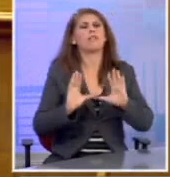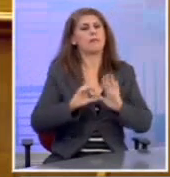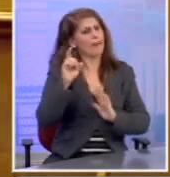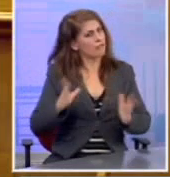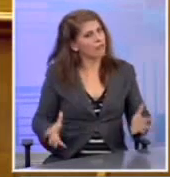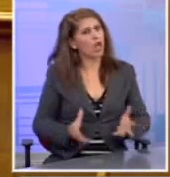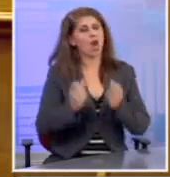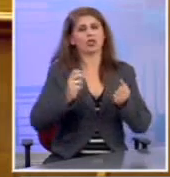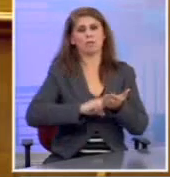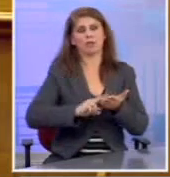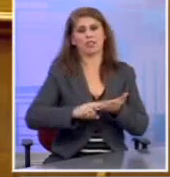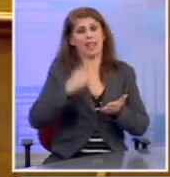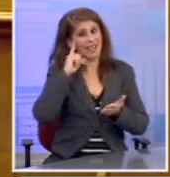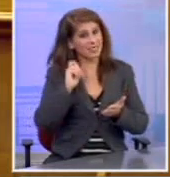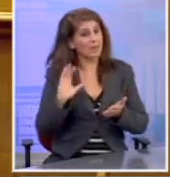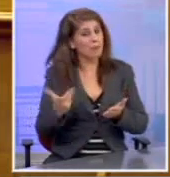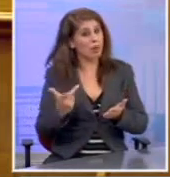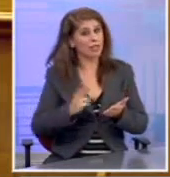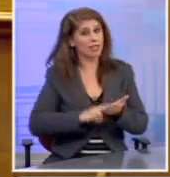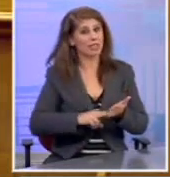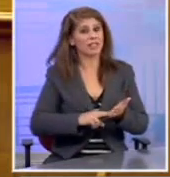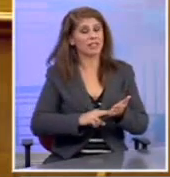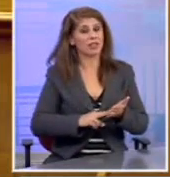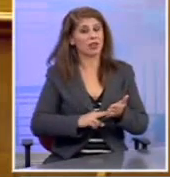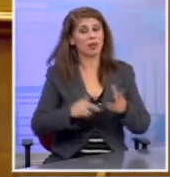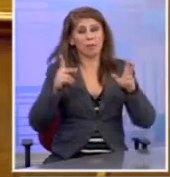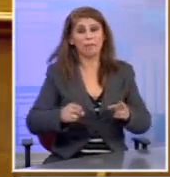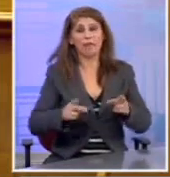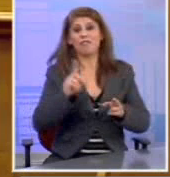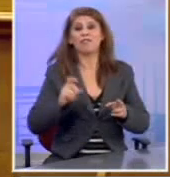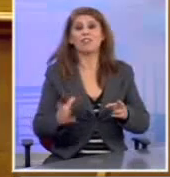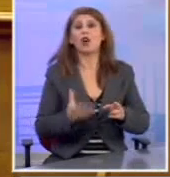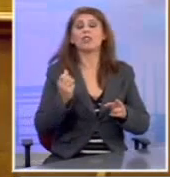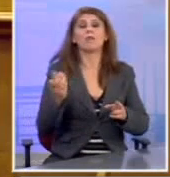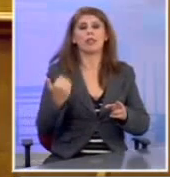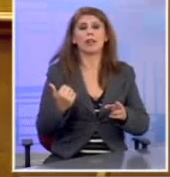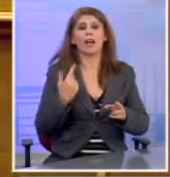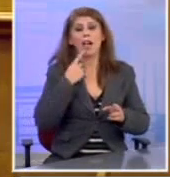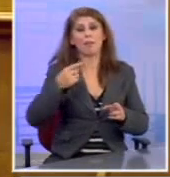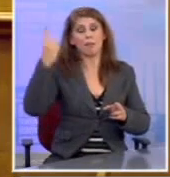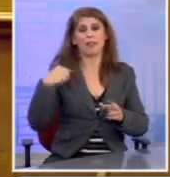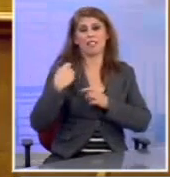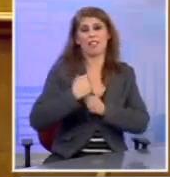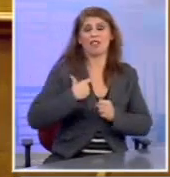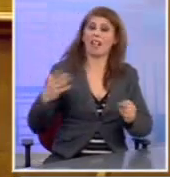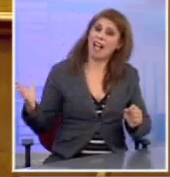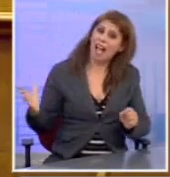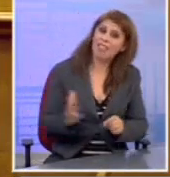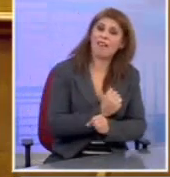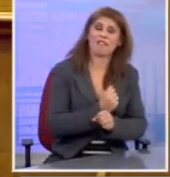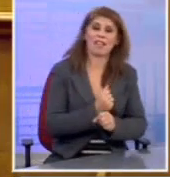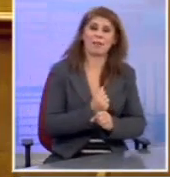ασφαλιστικό. Αλλά ξέρετε πότε το ασφαλιστικό έγινε μη βιώσιμο? Από πέρυσι το Γενάρη που καταφέραμε να